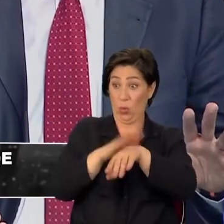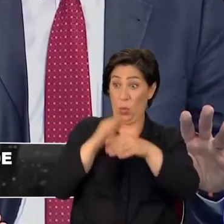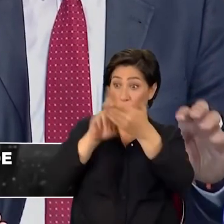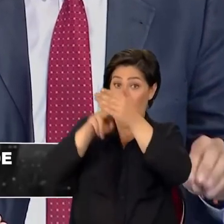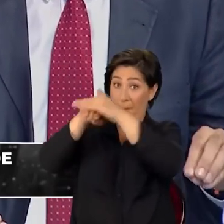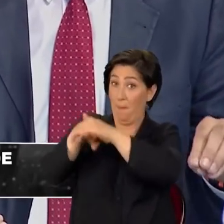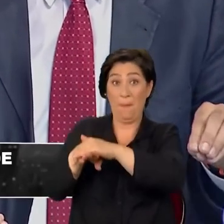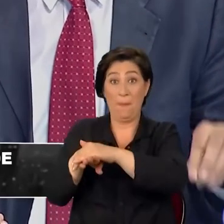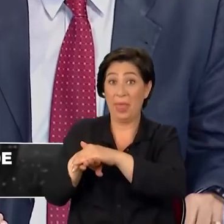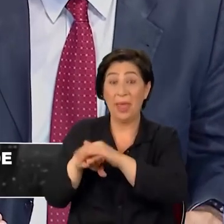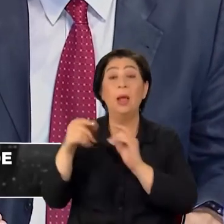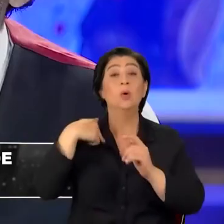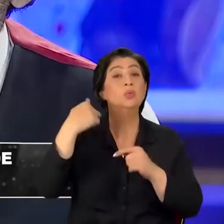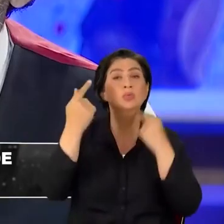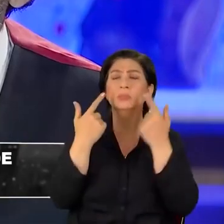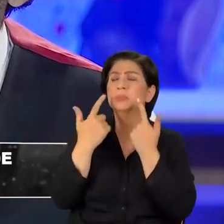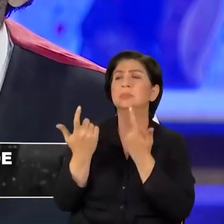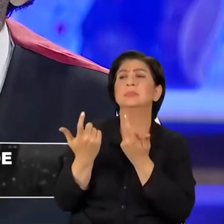itibaren gözlemlediği şey şu.